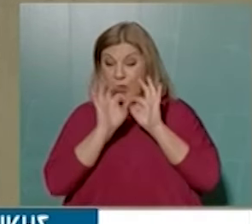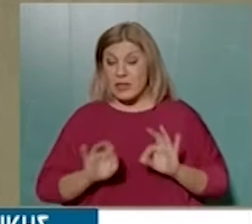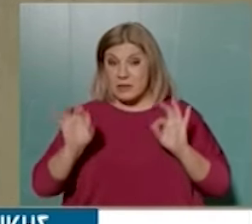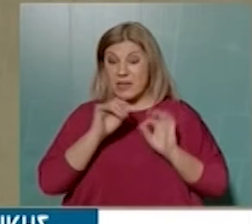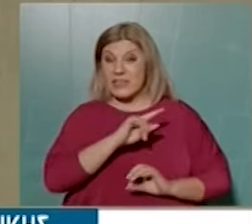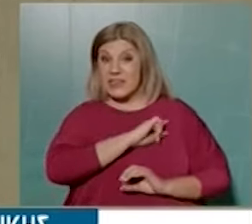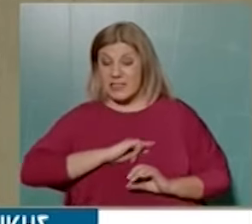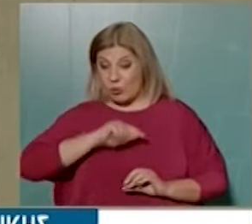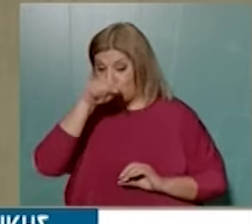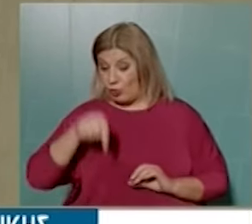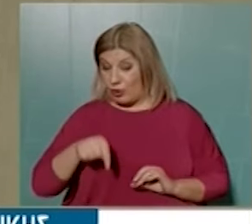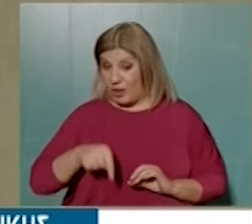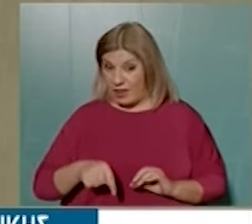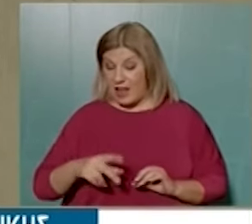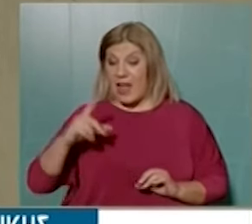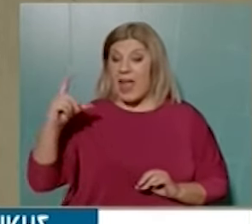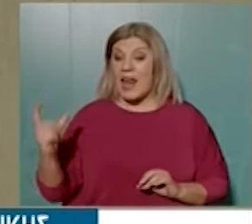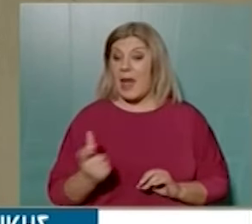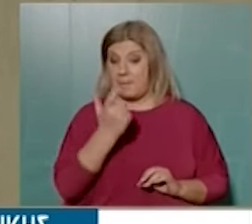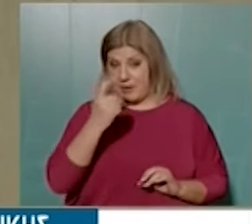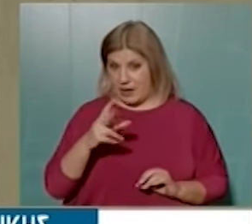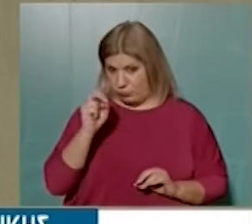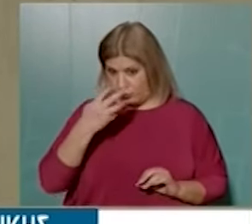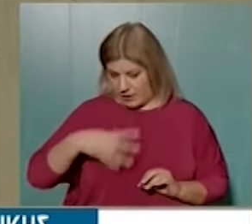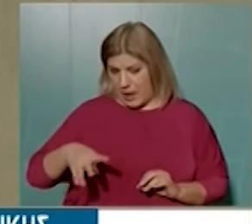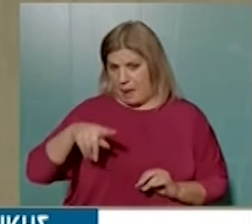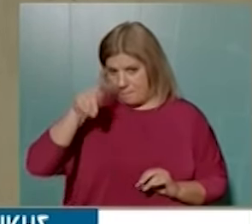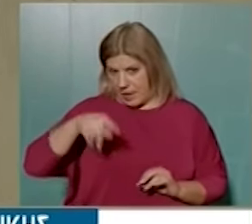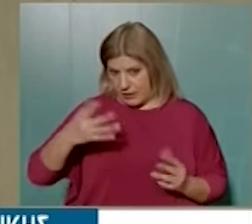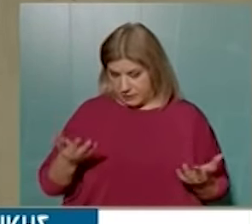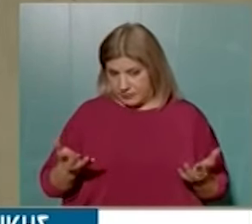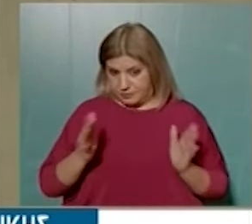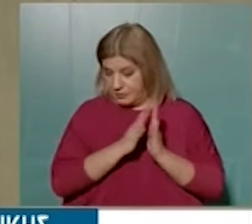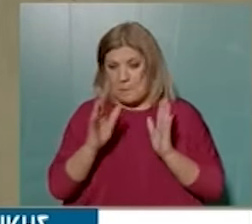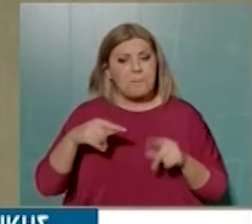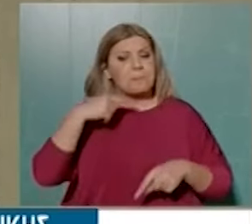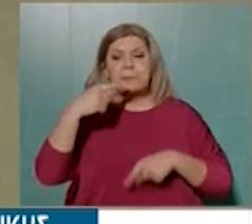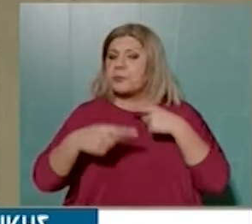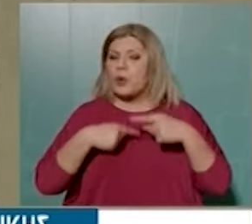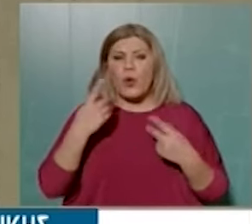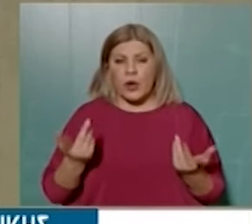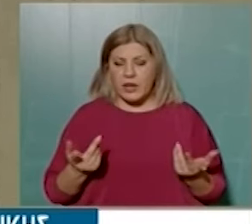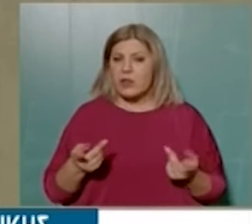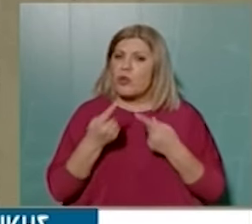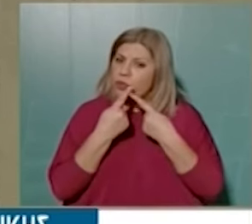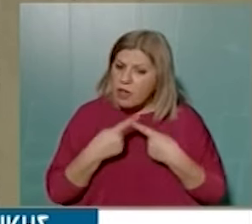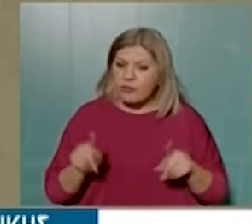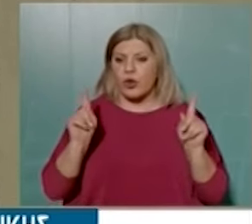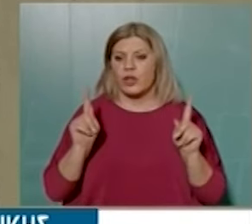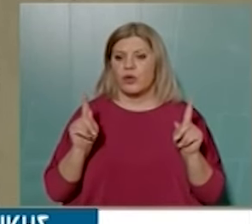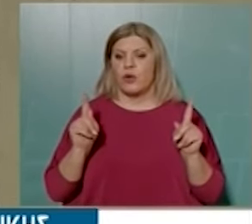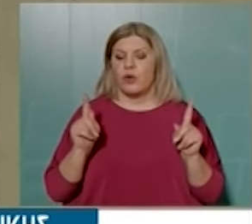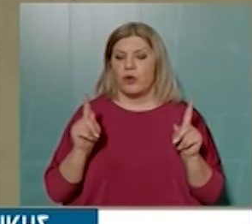τη διοίκηση μέχρι και σήμερα ένα μήνα αφού είστε διοίκηση το λίγο αυτό διάστημα ποιο είναι το ελάχιστο διαφορετικό που